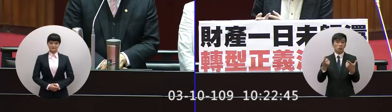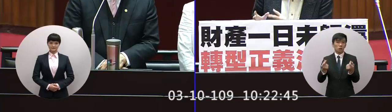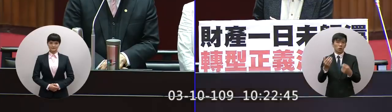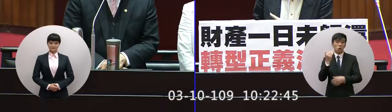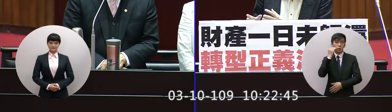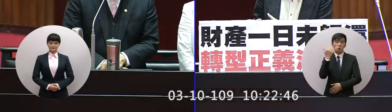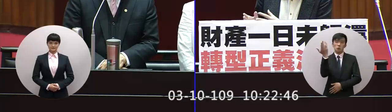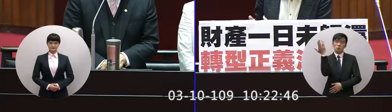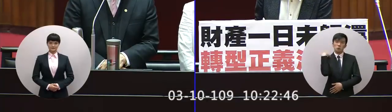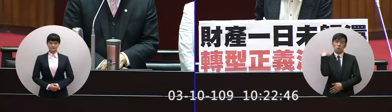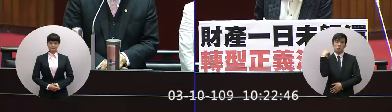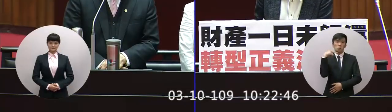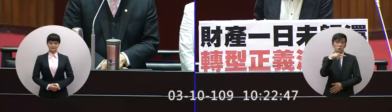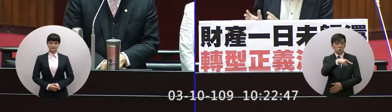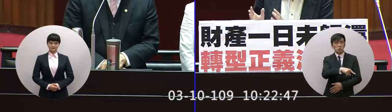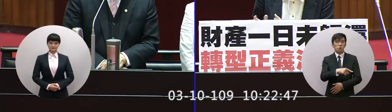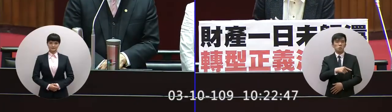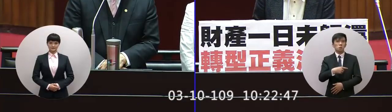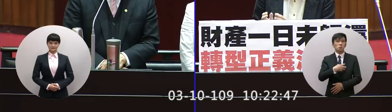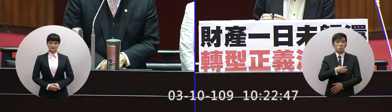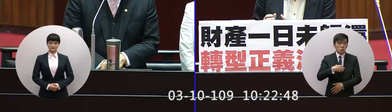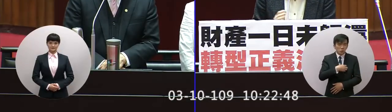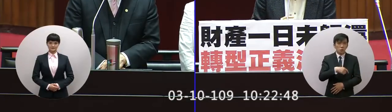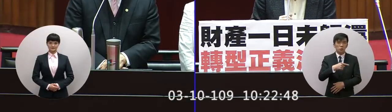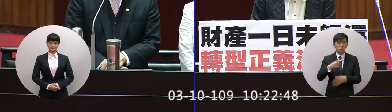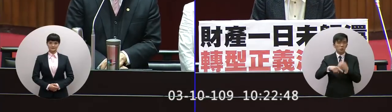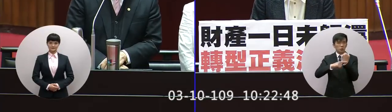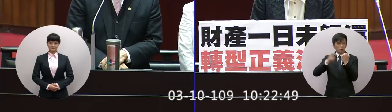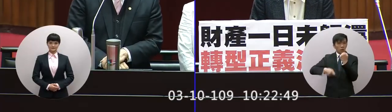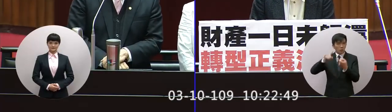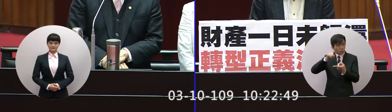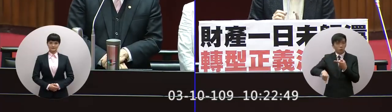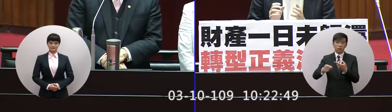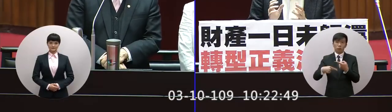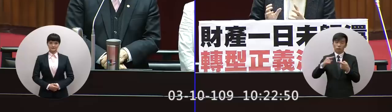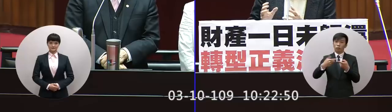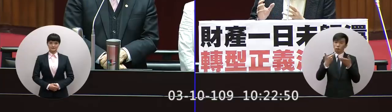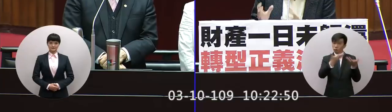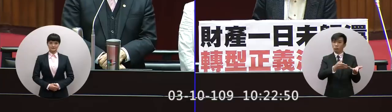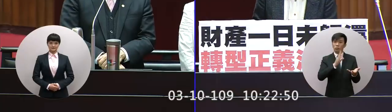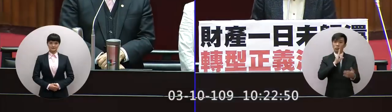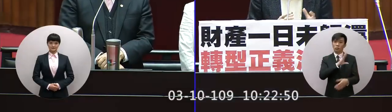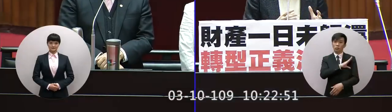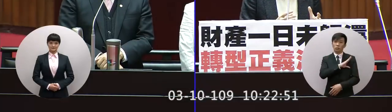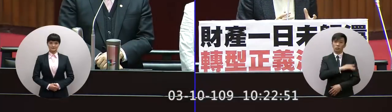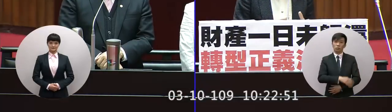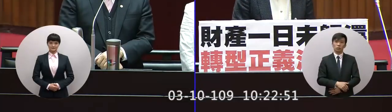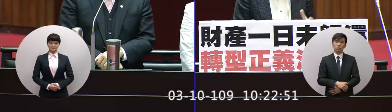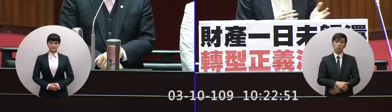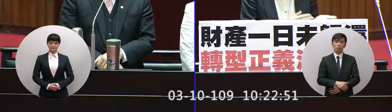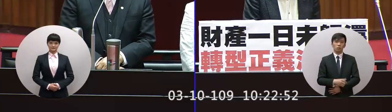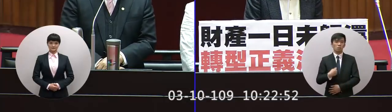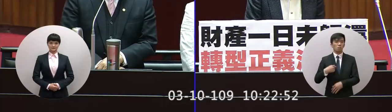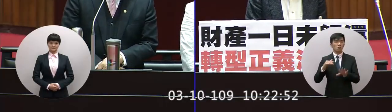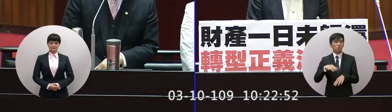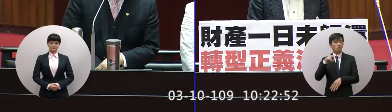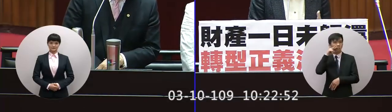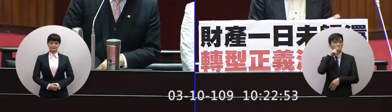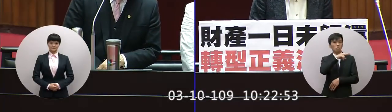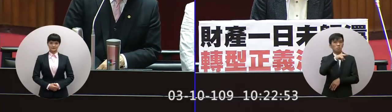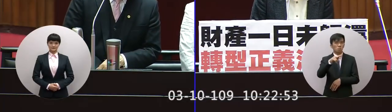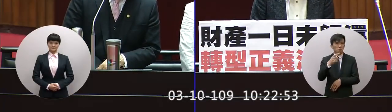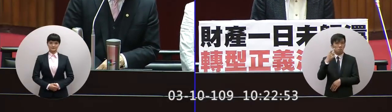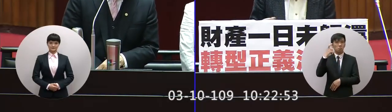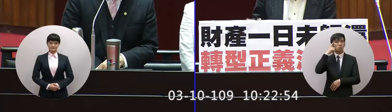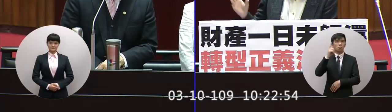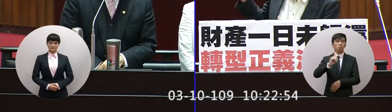冤屈或是不当判决等等，返还都是应该做的事情。那我看起来是觉得说，事实上